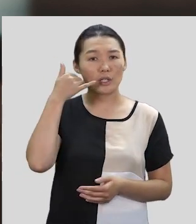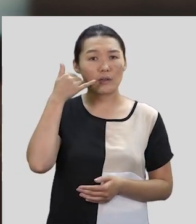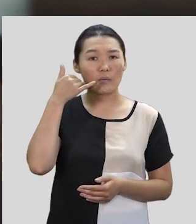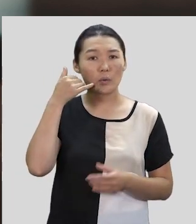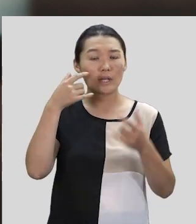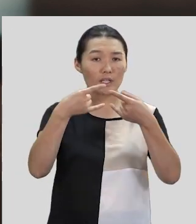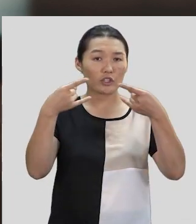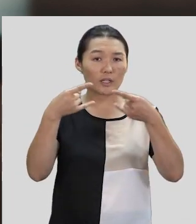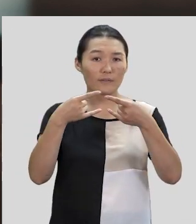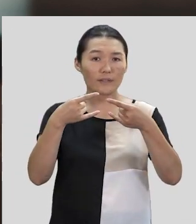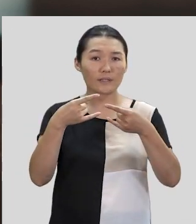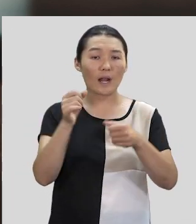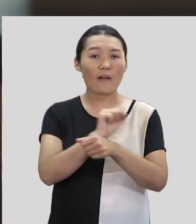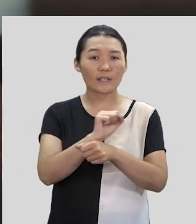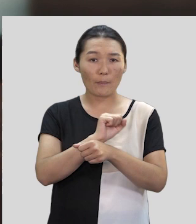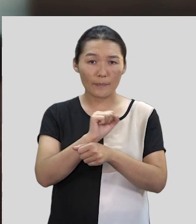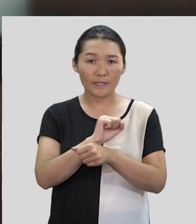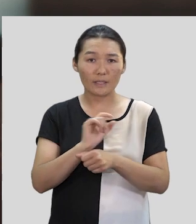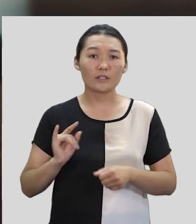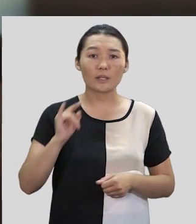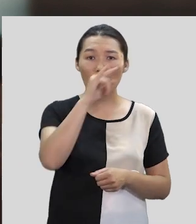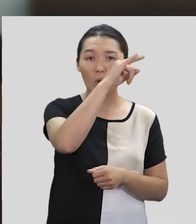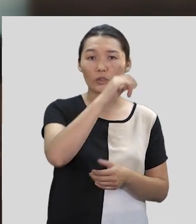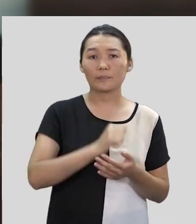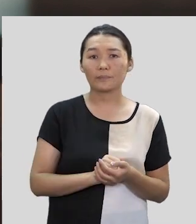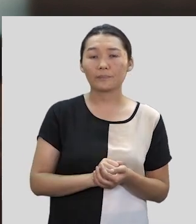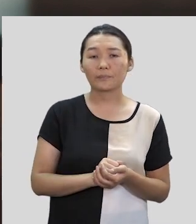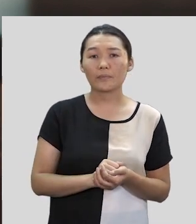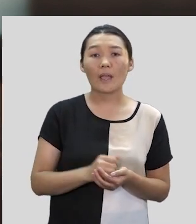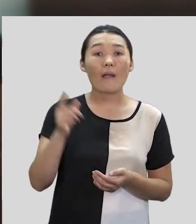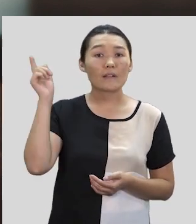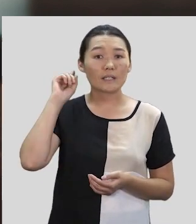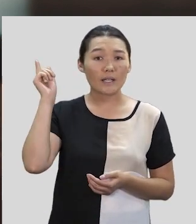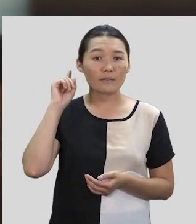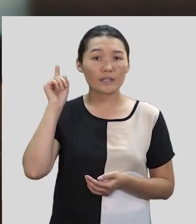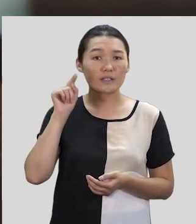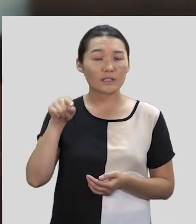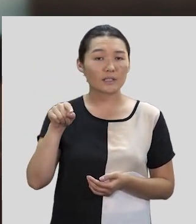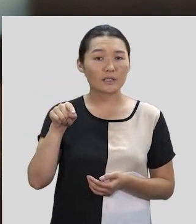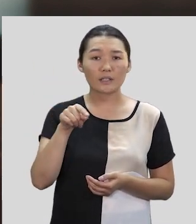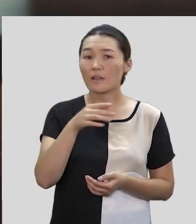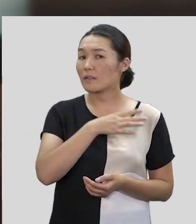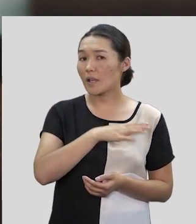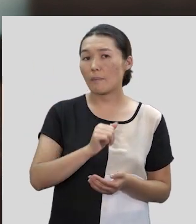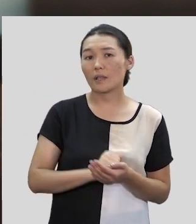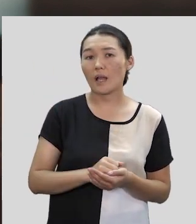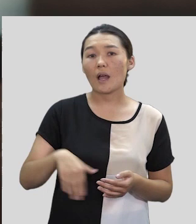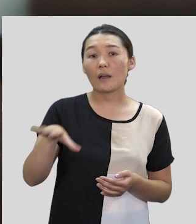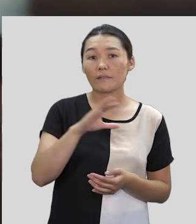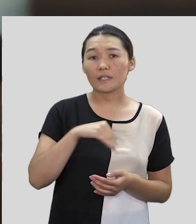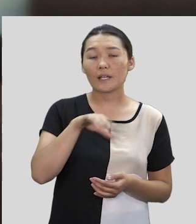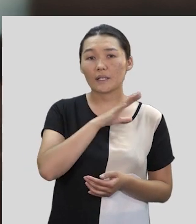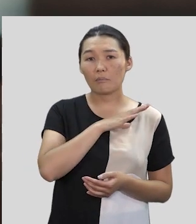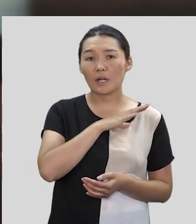телевизор автомобиль-самолет но ведь в древности они не существовали все они были